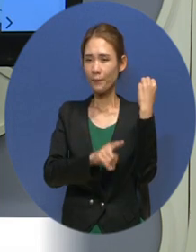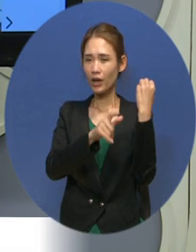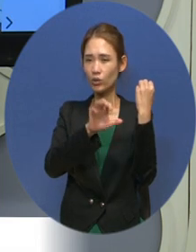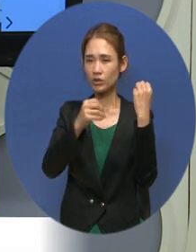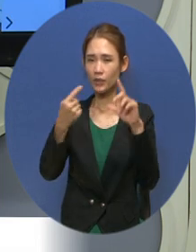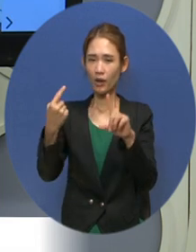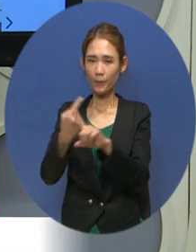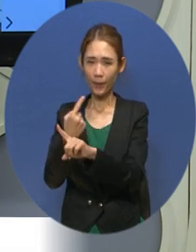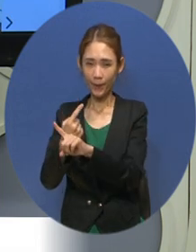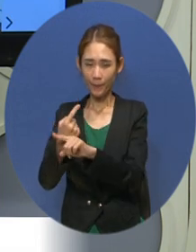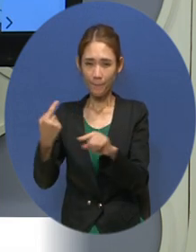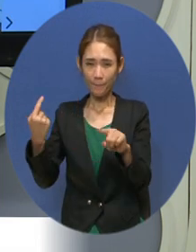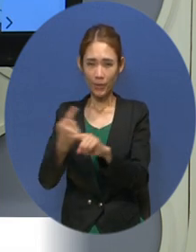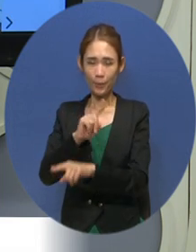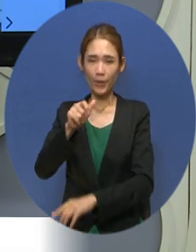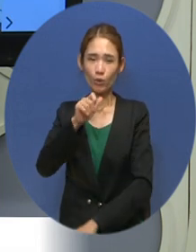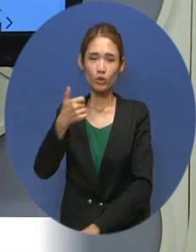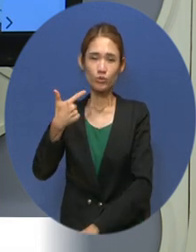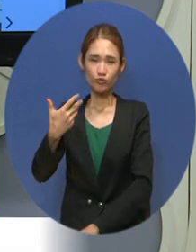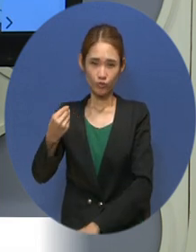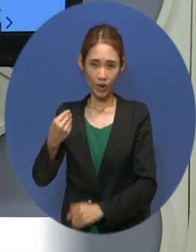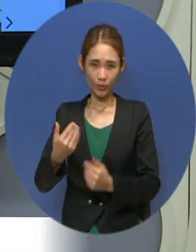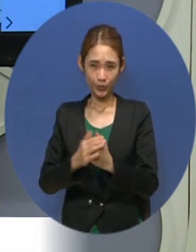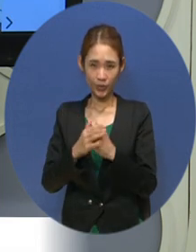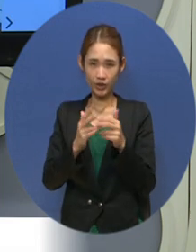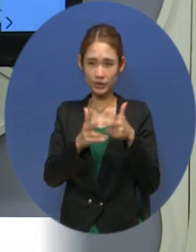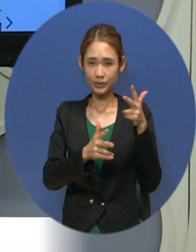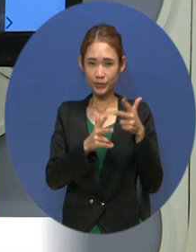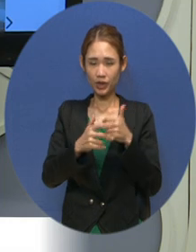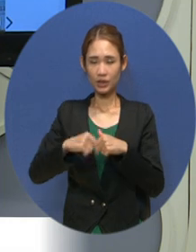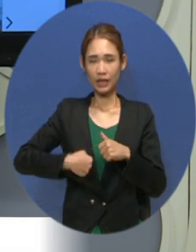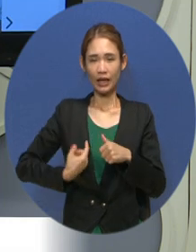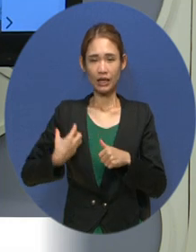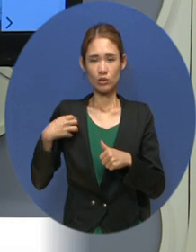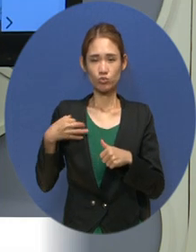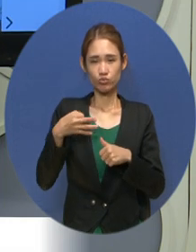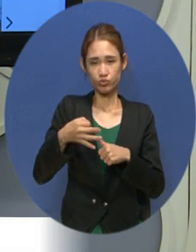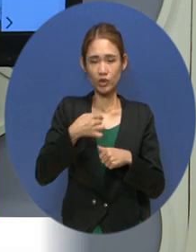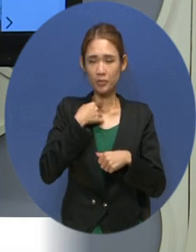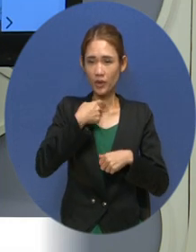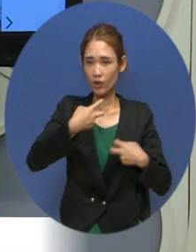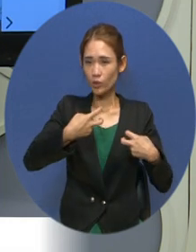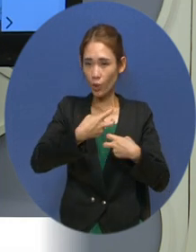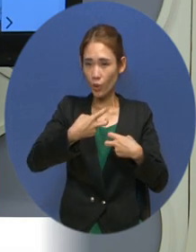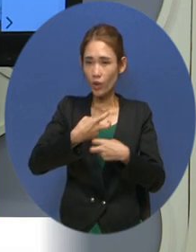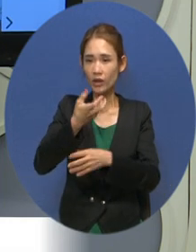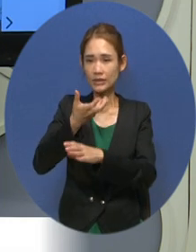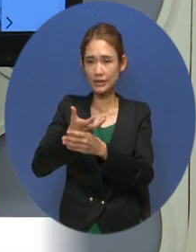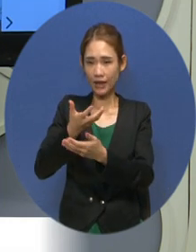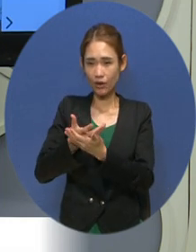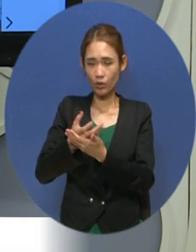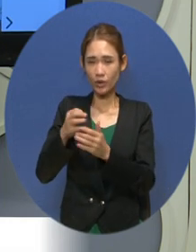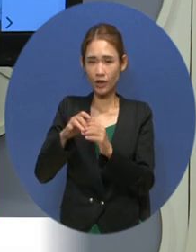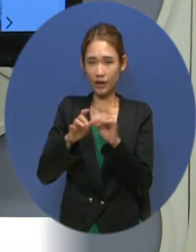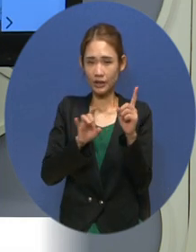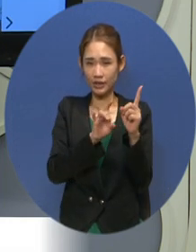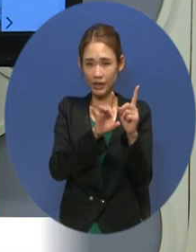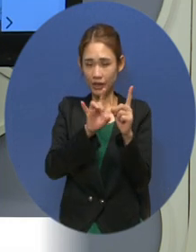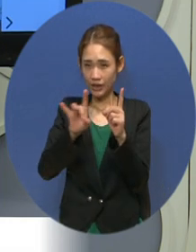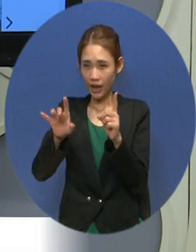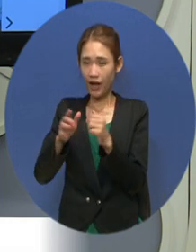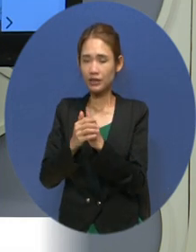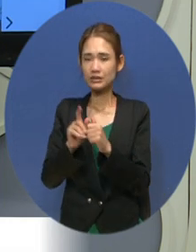1,560,000 원 으로 올리고 시범사업 에서는 자부담 이 어떤 교통비 재료비도 각각 1인당 연